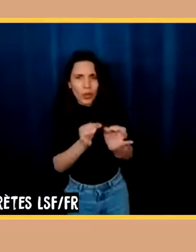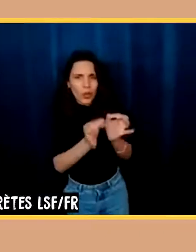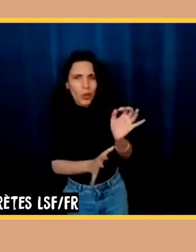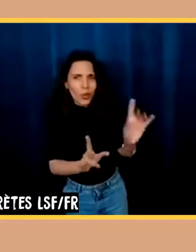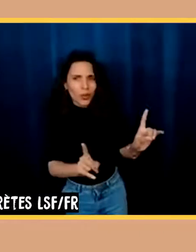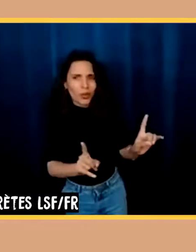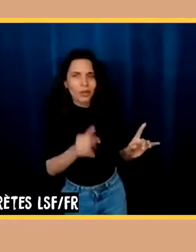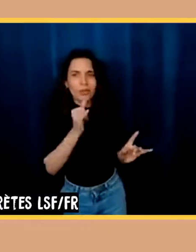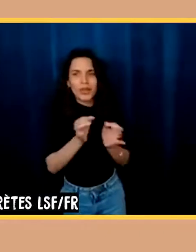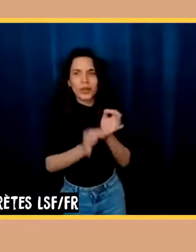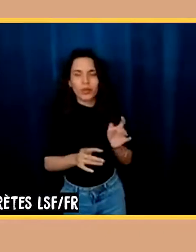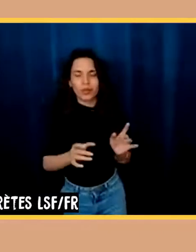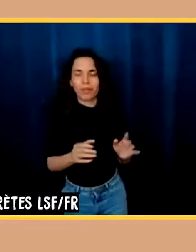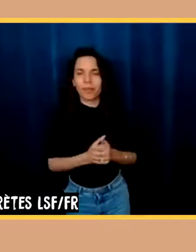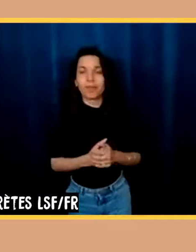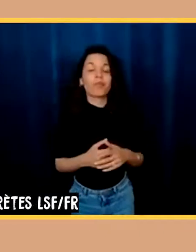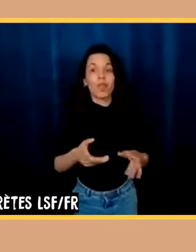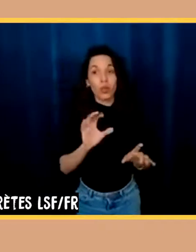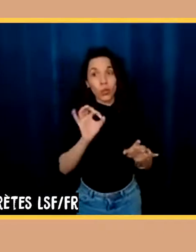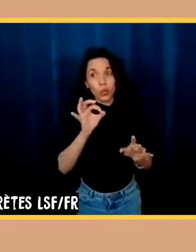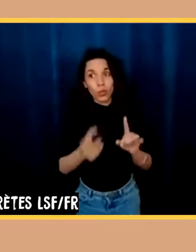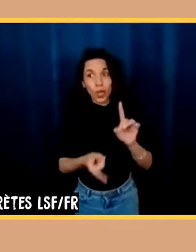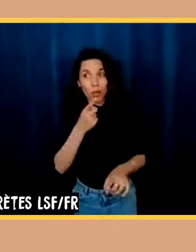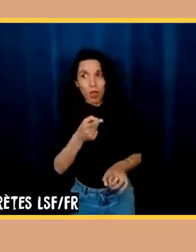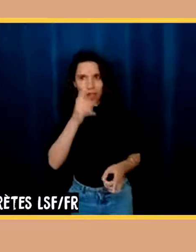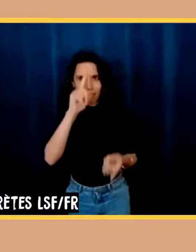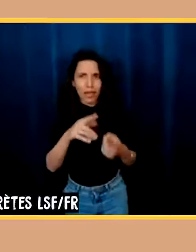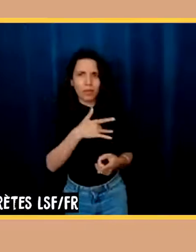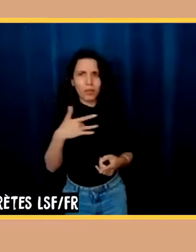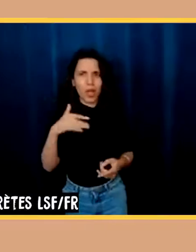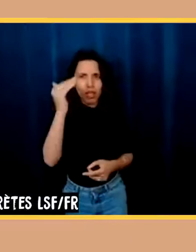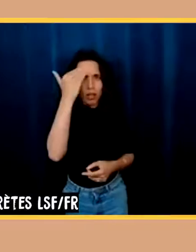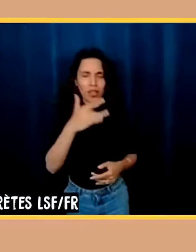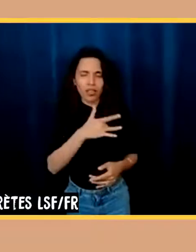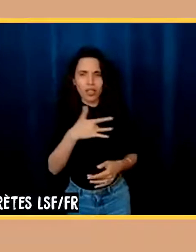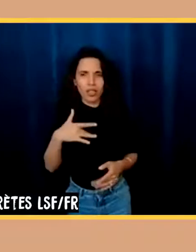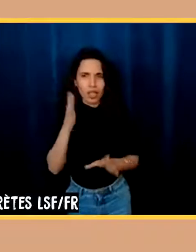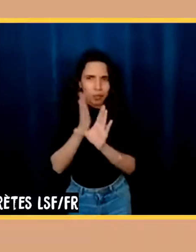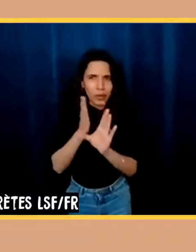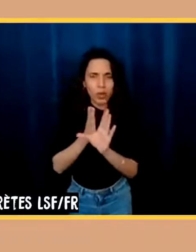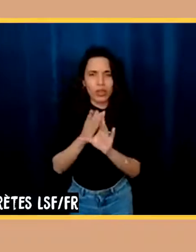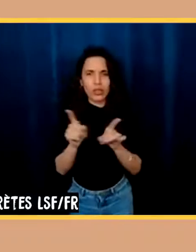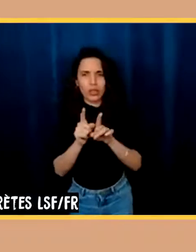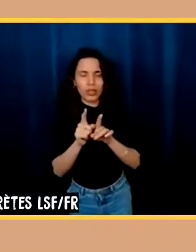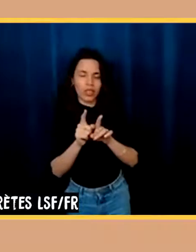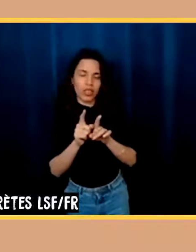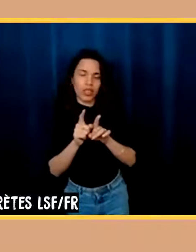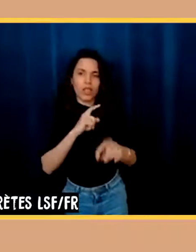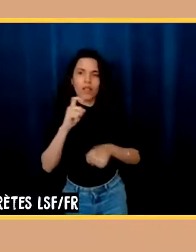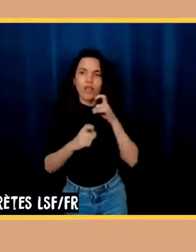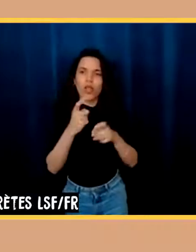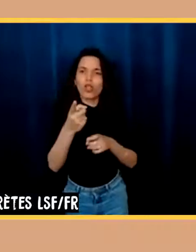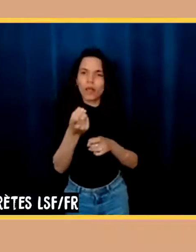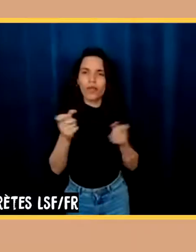juste conclure sur, parce que c'est important en fait, sur la question de la santé mentale, de la santé psychologique et en fait de la violence que les institutions